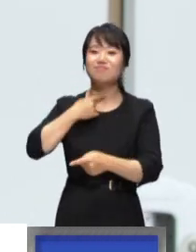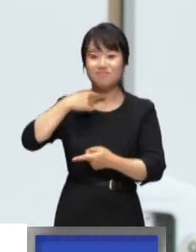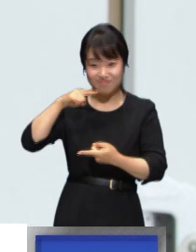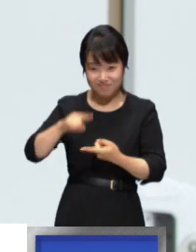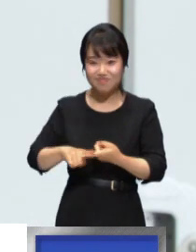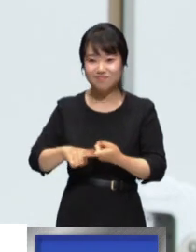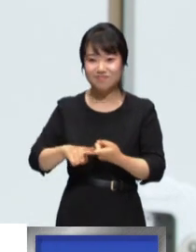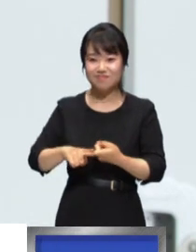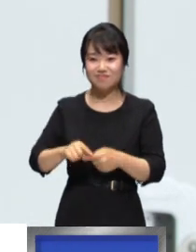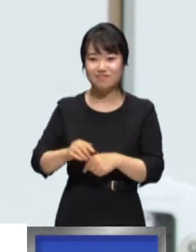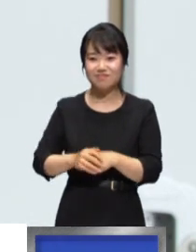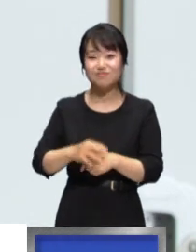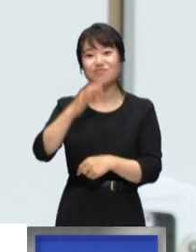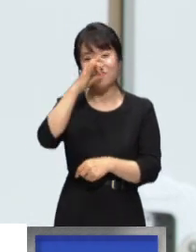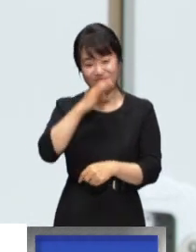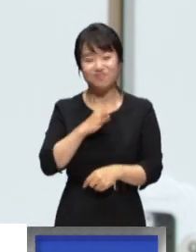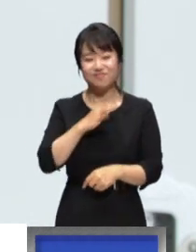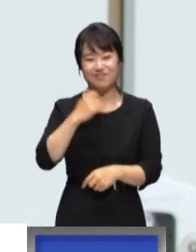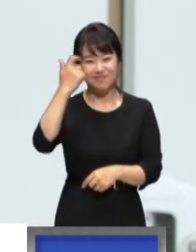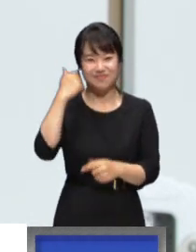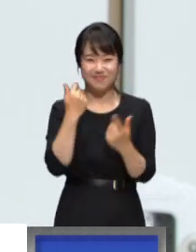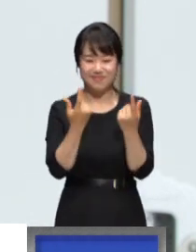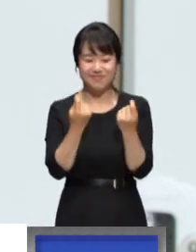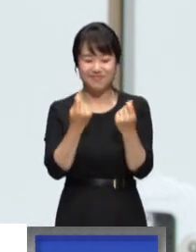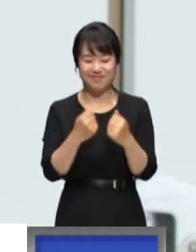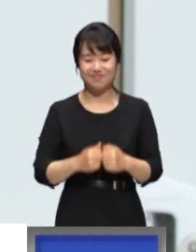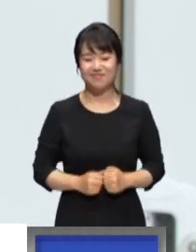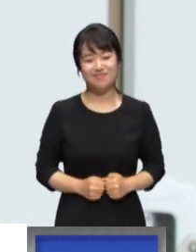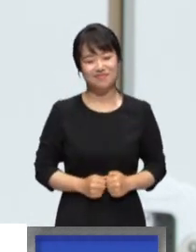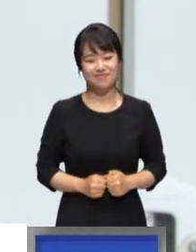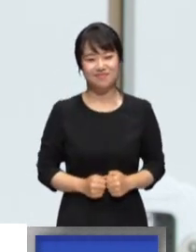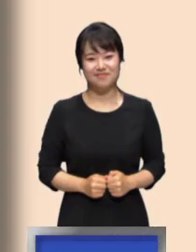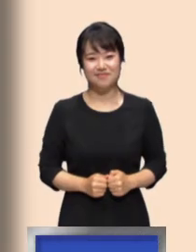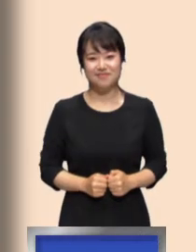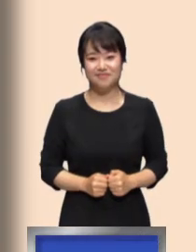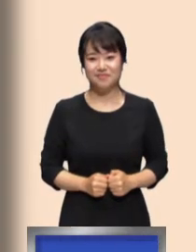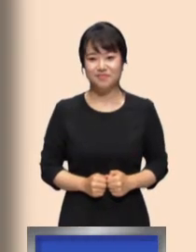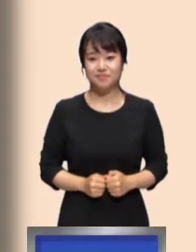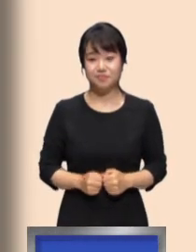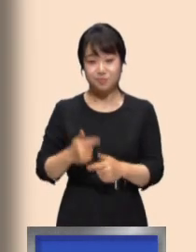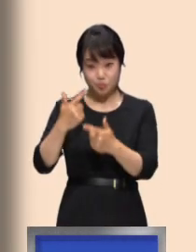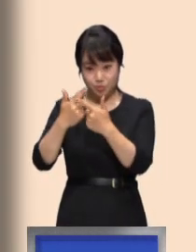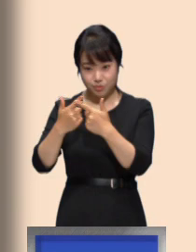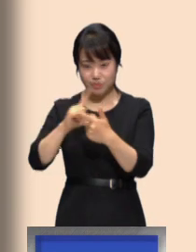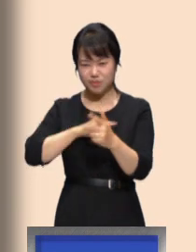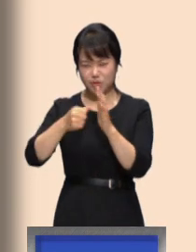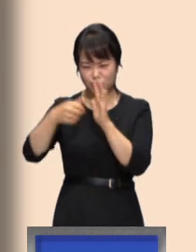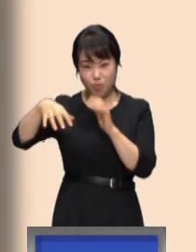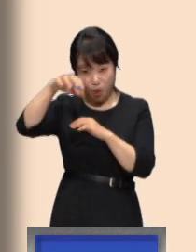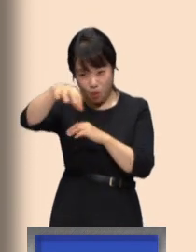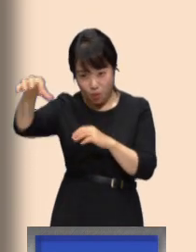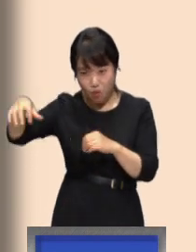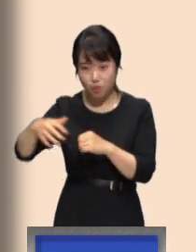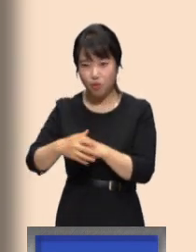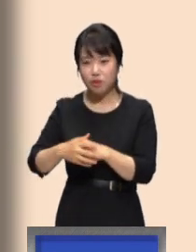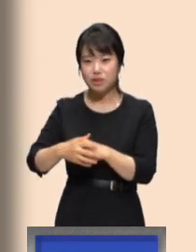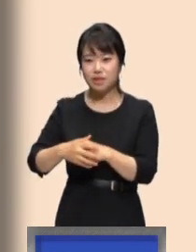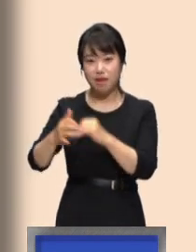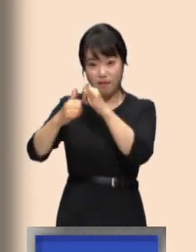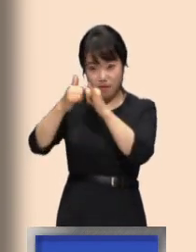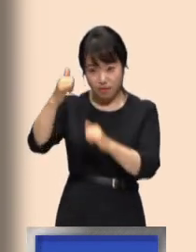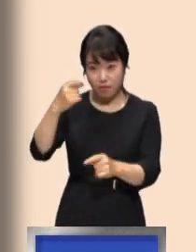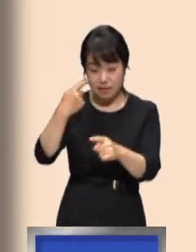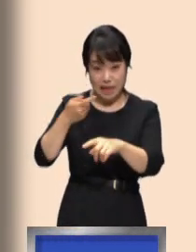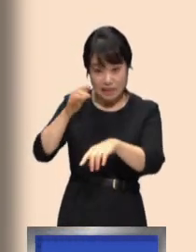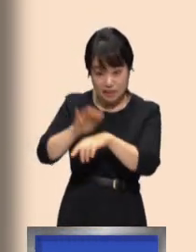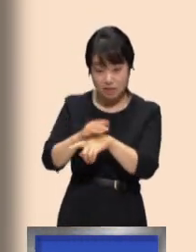가장 영어 수업에 있어서는 좀 의미가 있었던 것 같아요. 부산의 유명 명소 등 지역의 유래를